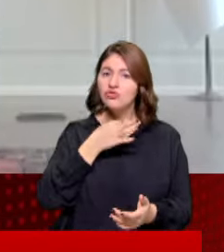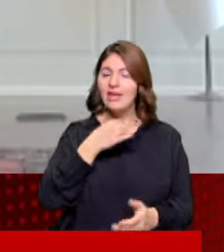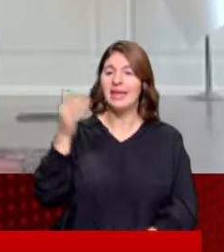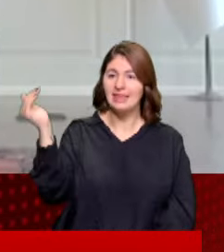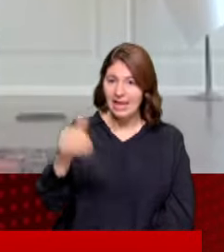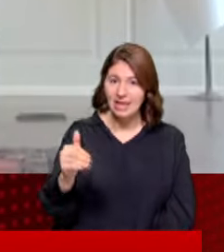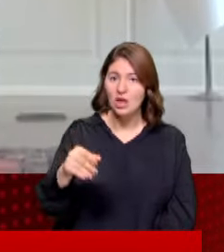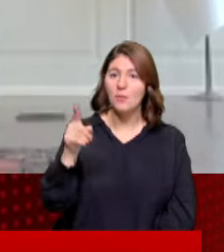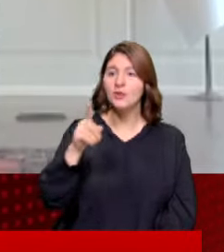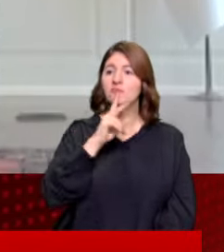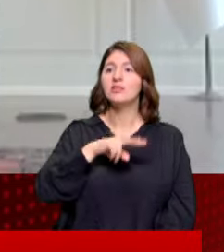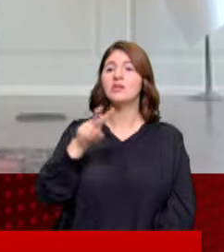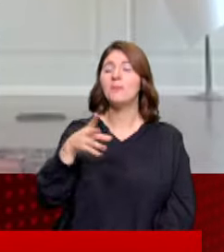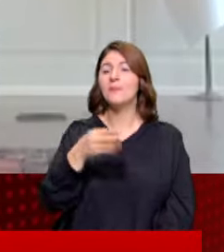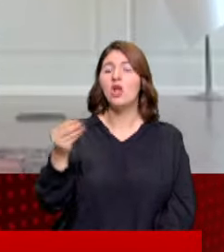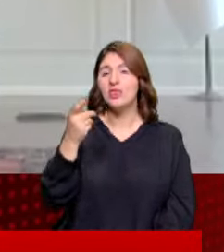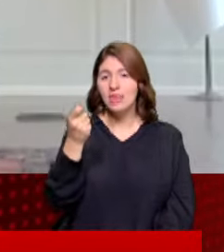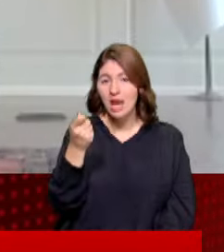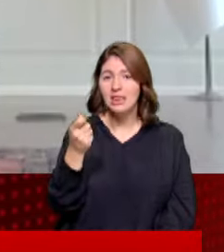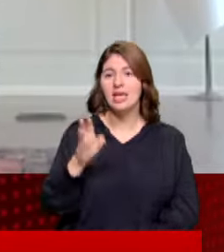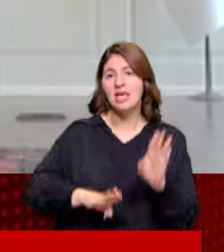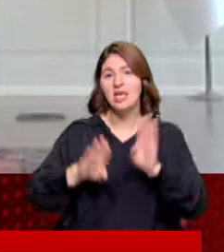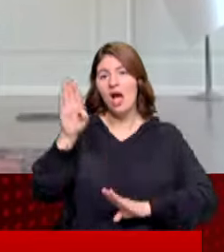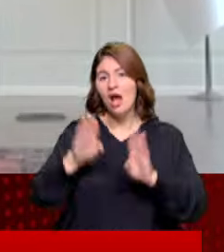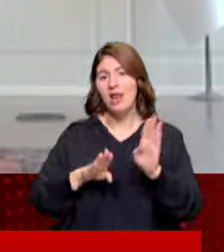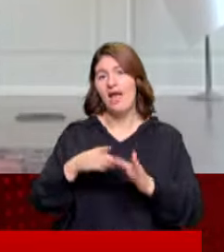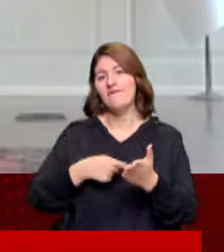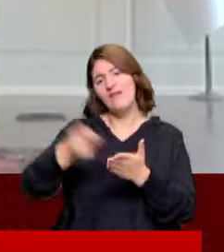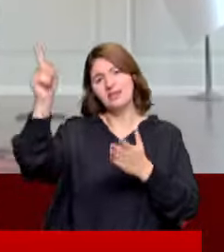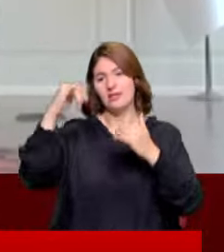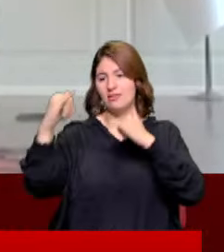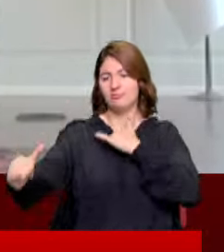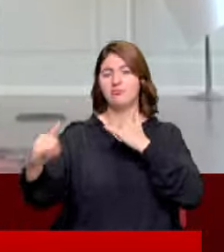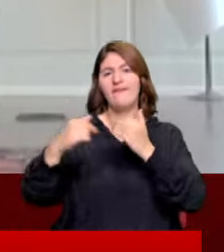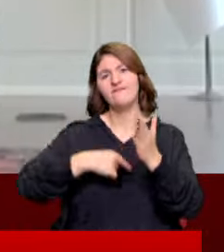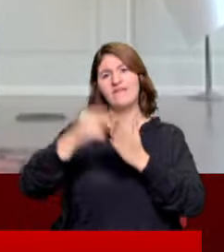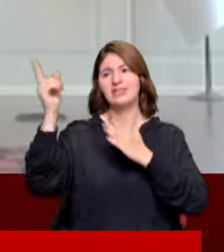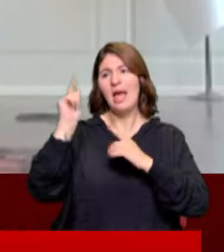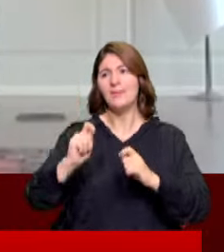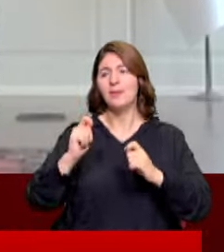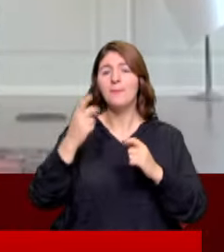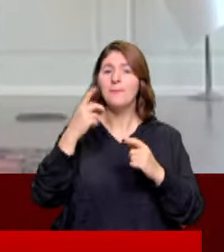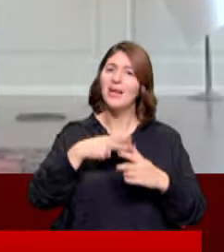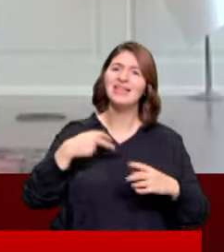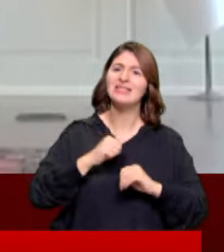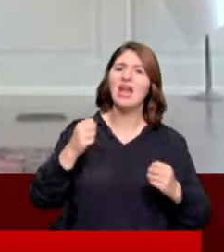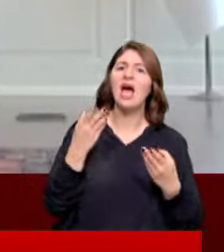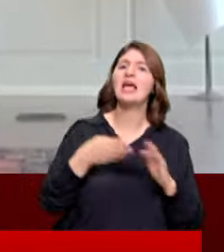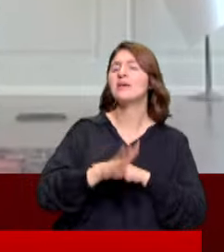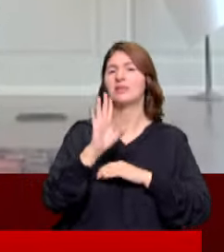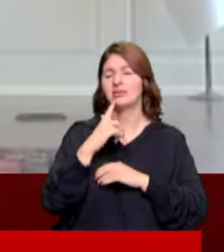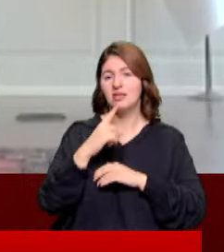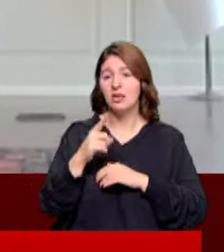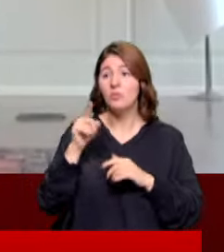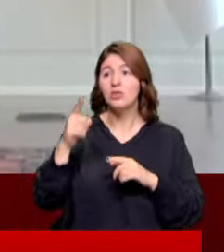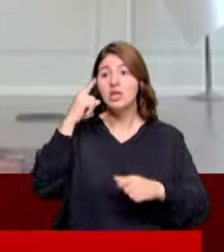gelin bu 122 milyon liralık ihaleyi pes edelim. Karşılıklı belediye de zarar görmesin dedi.